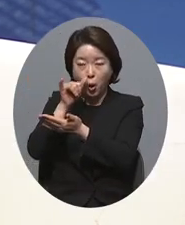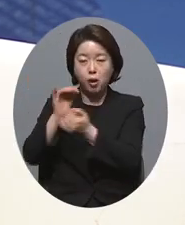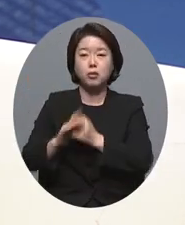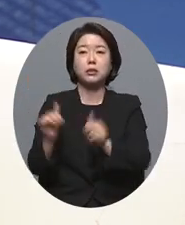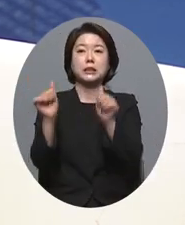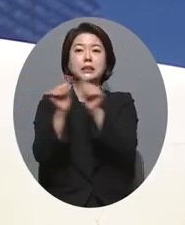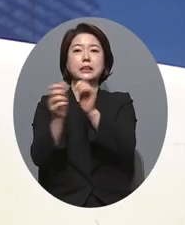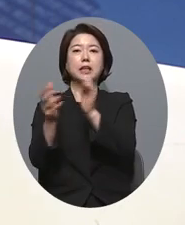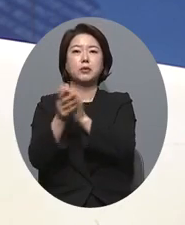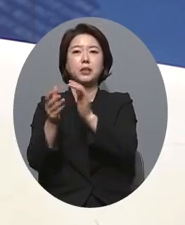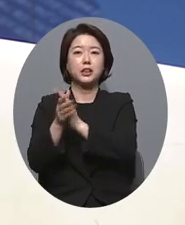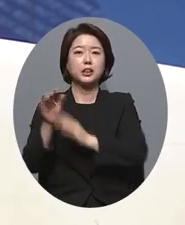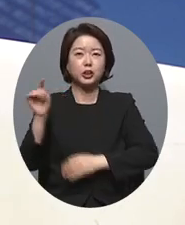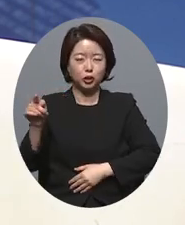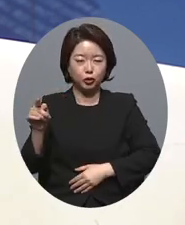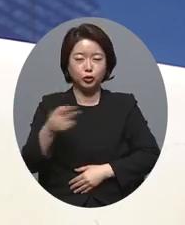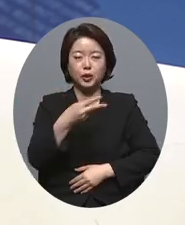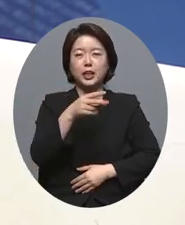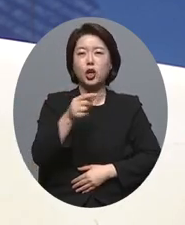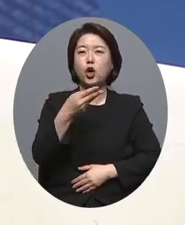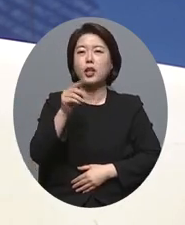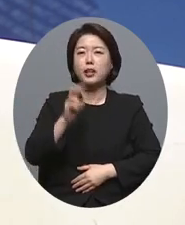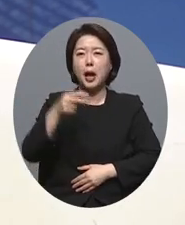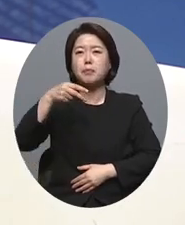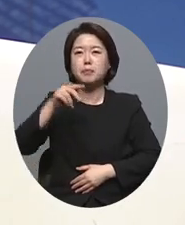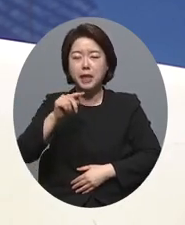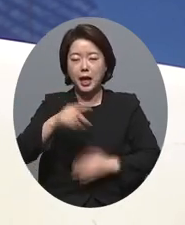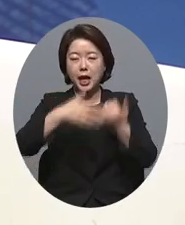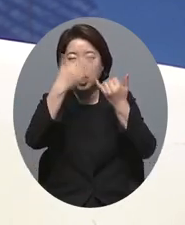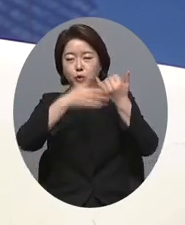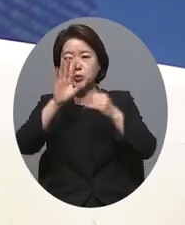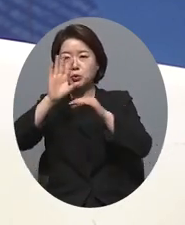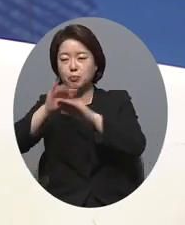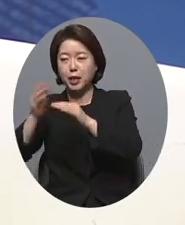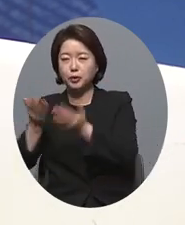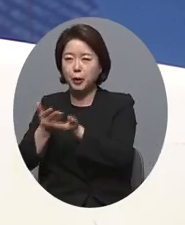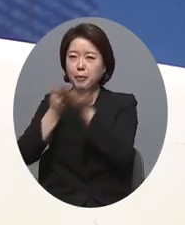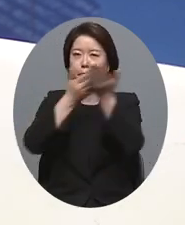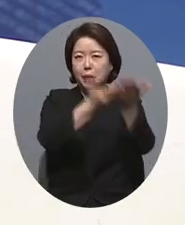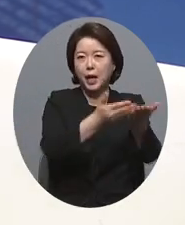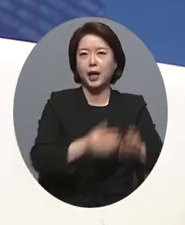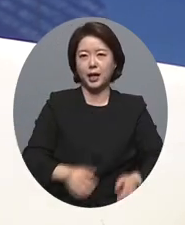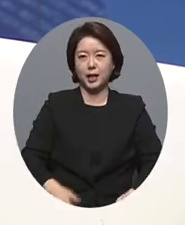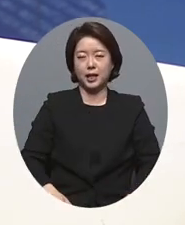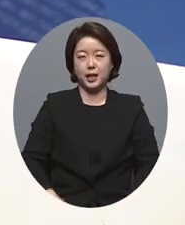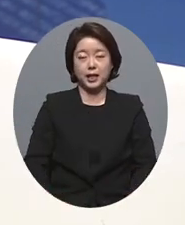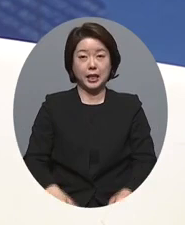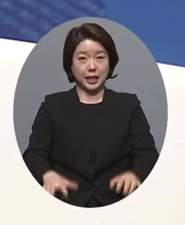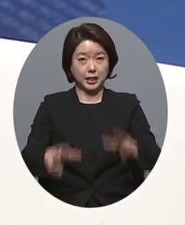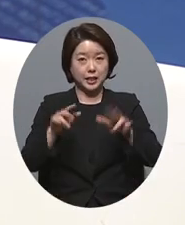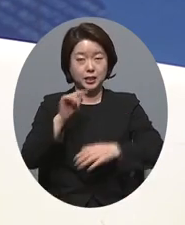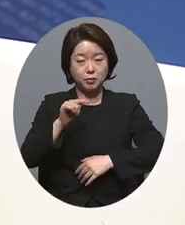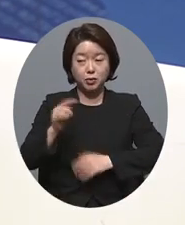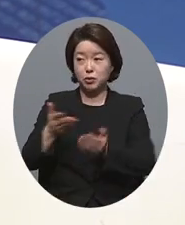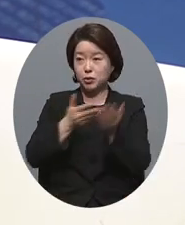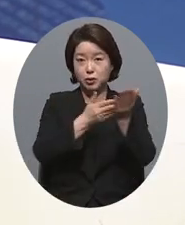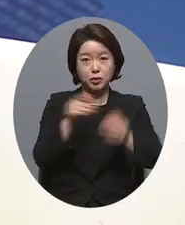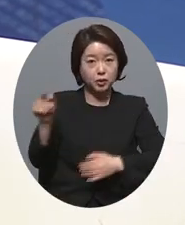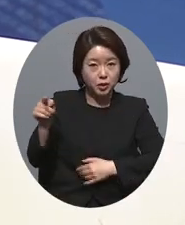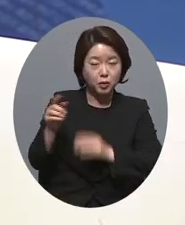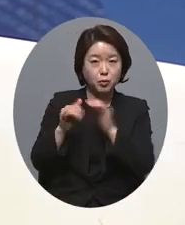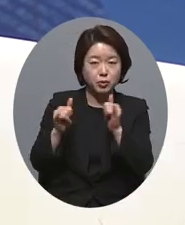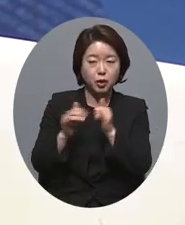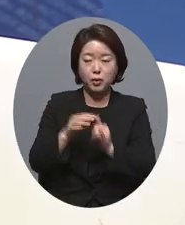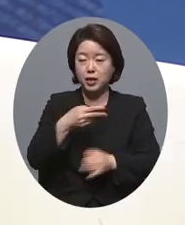남자친구가 더 탐사란 유튜브 방송에 제보를 했다는 겁니다. 그런데 현재 그 제보자와는